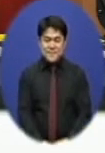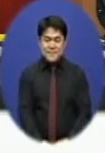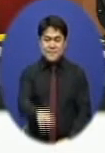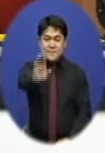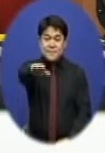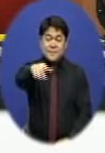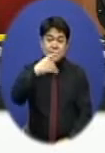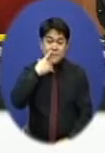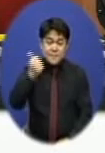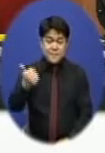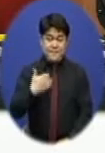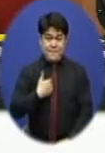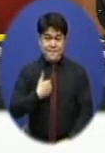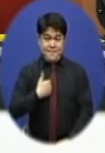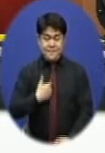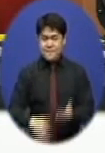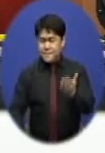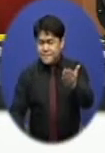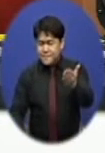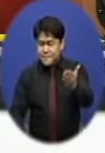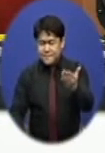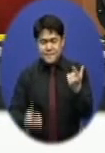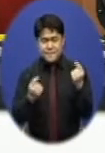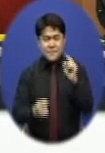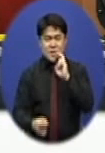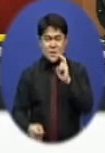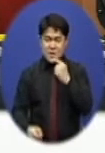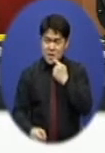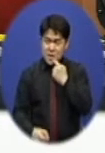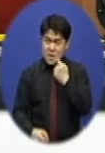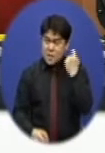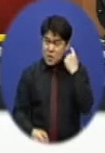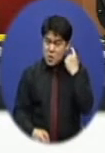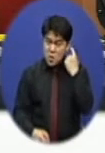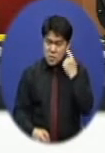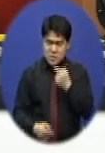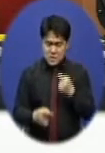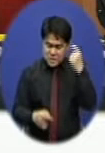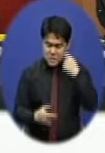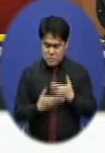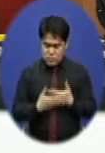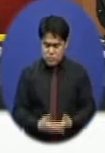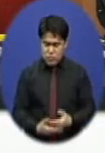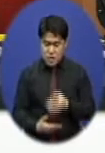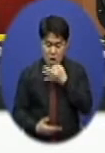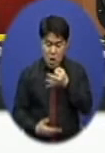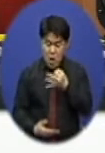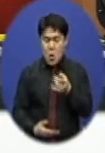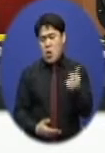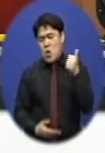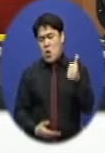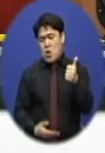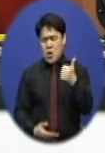아버님. 네네. 제가 우리 아버님 같은 목소리를 굉장히 예. 좋아하거든요. 저도요. 아, 그래서요? 네. 저는 네. 목소리가 좀 약간